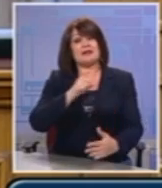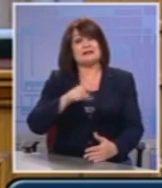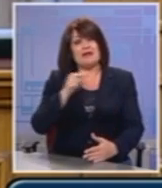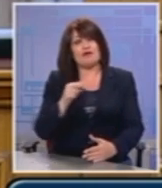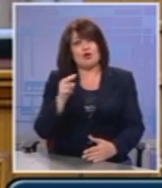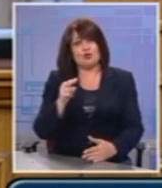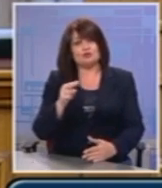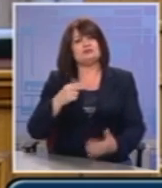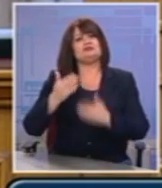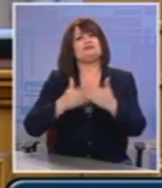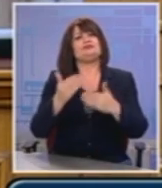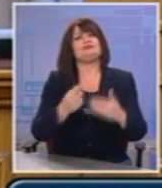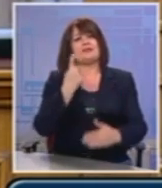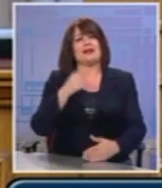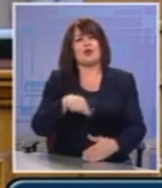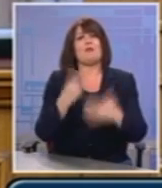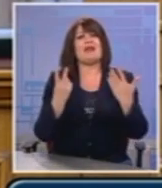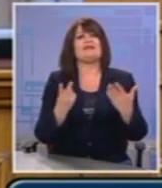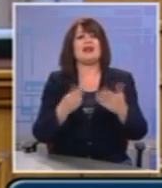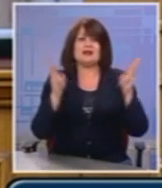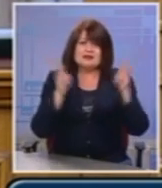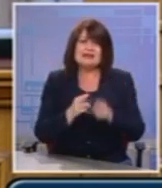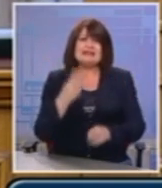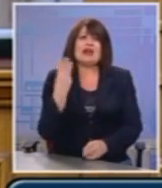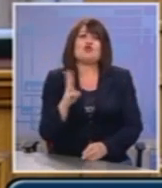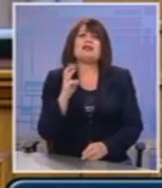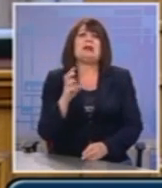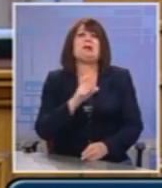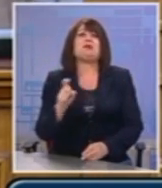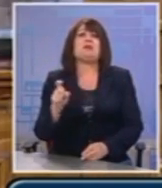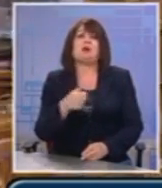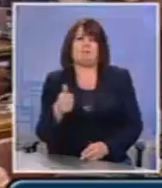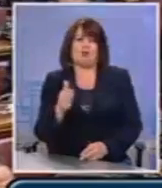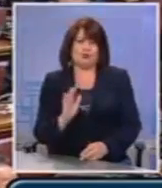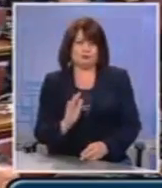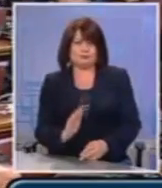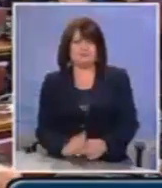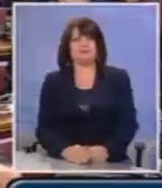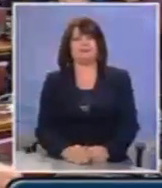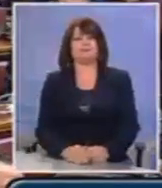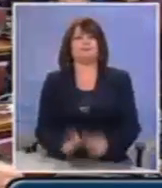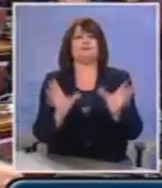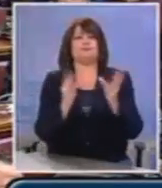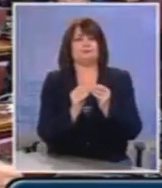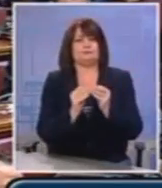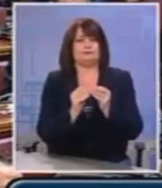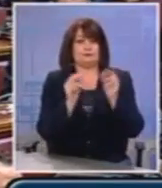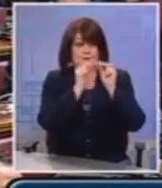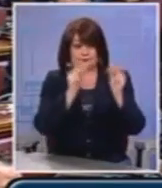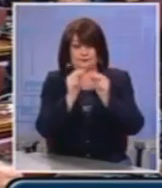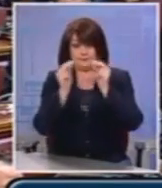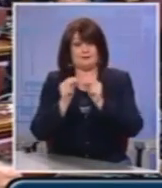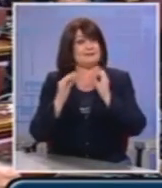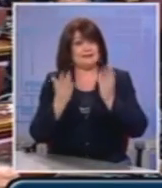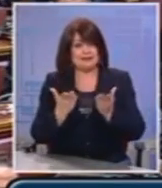αυτέ υς τις διαδικασίες το 1,7 έγινε 330 εκατομμύρια επομένως αυτές οι δύο συνέπειες τις